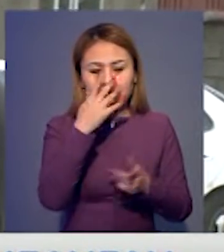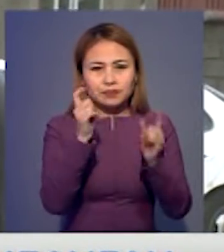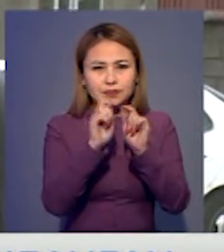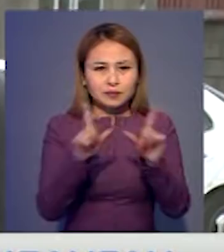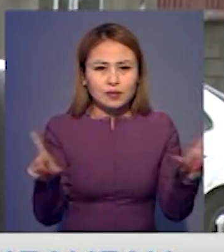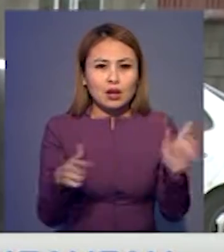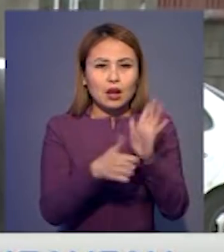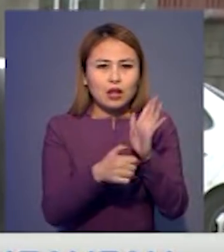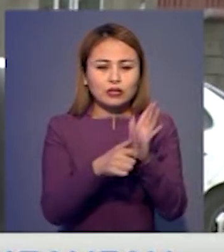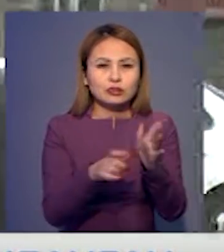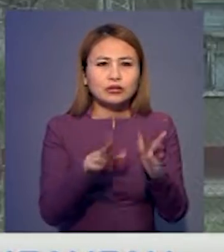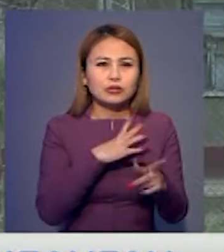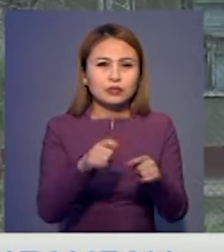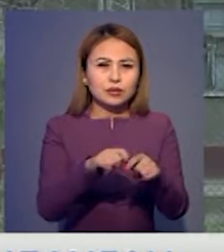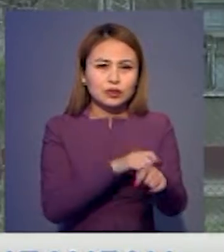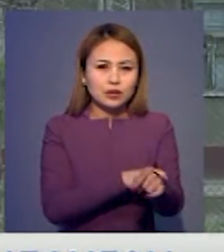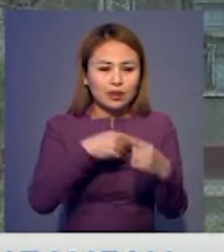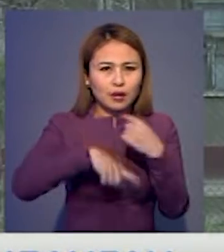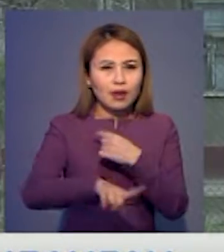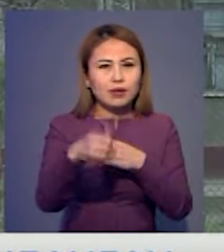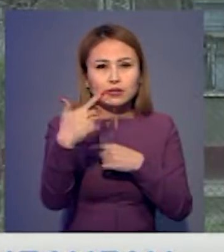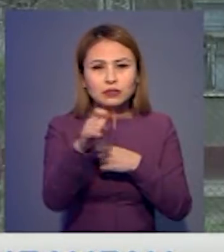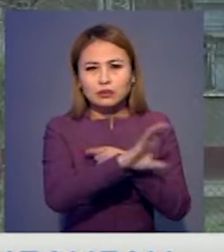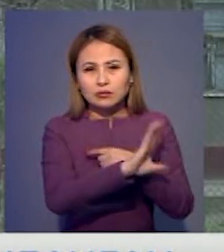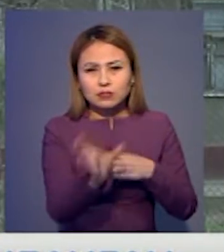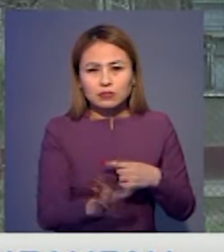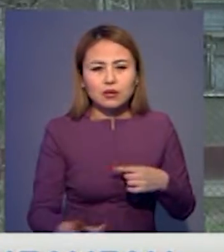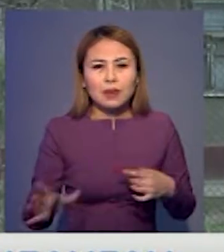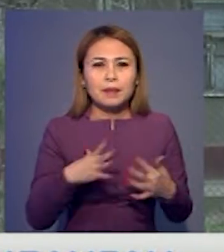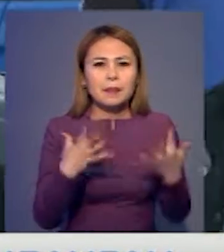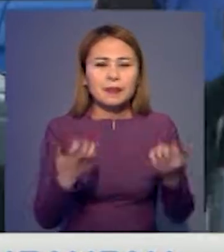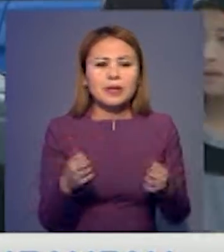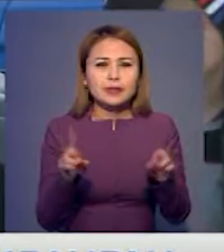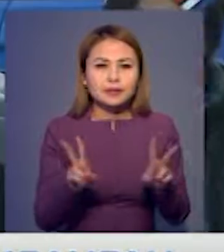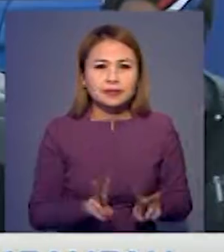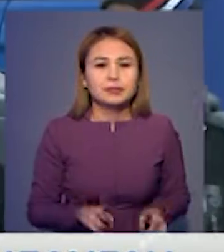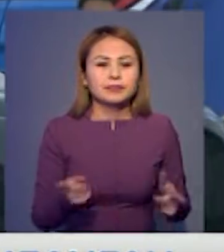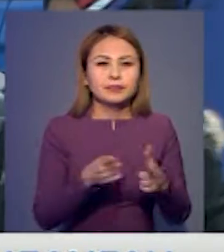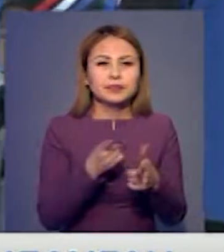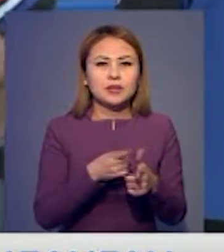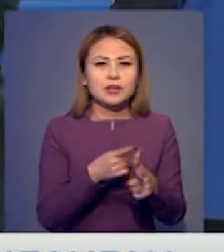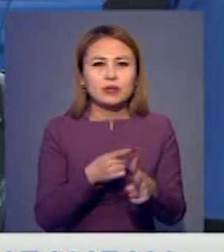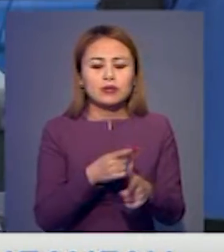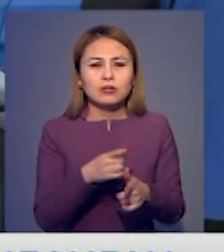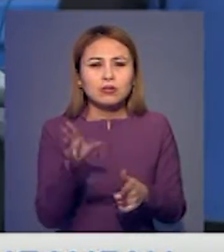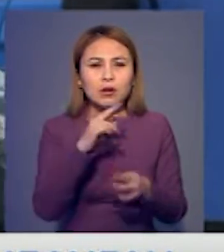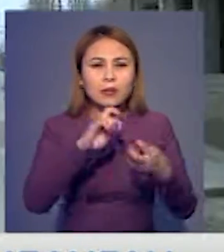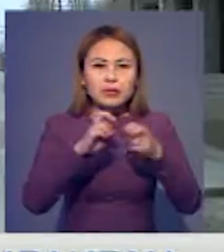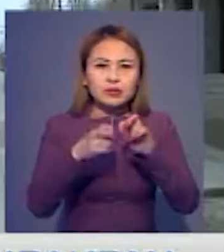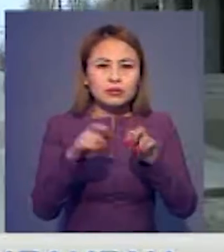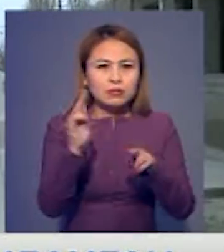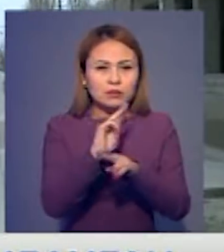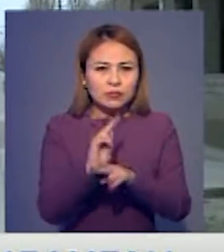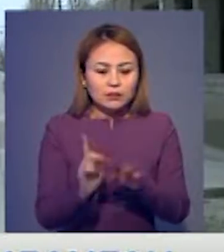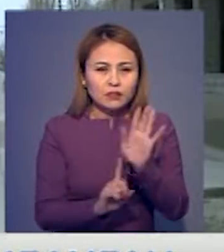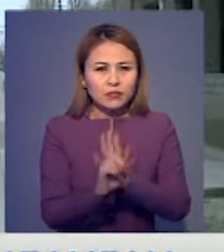анықталған. Ол мектептен 600 метр жердегі газ сарату станциясынан таралған, қазір арнайы мамандар ақау шыққан жерді